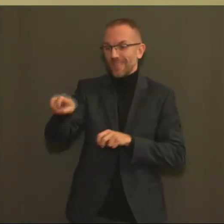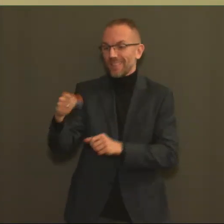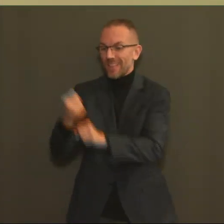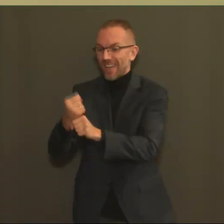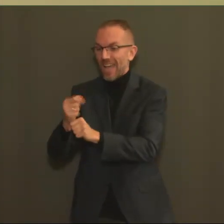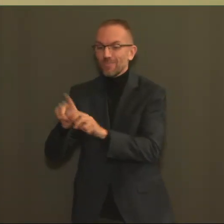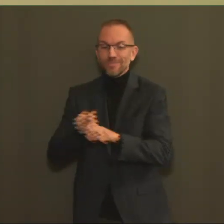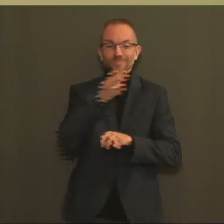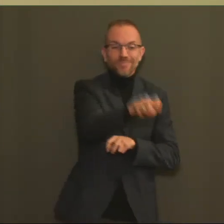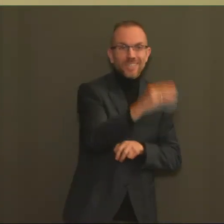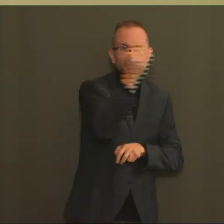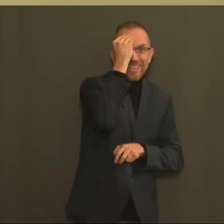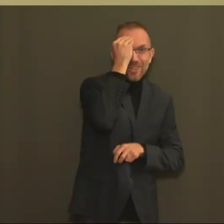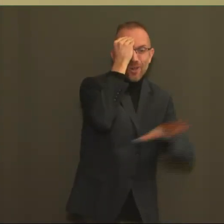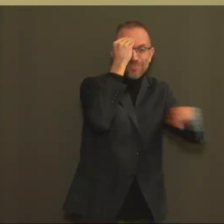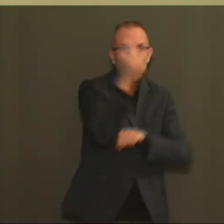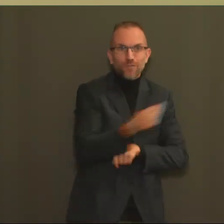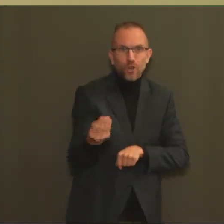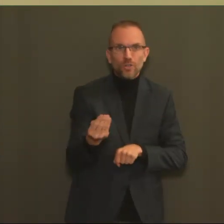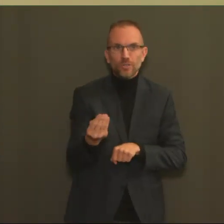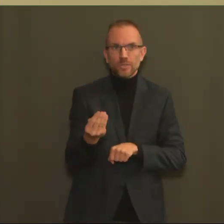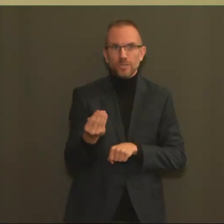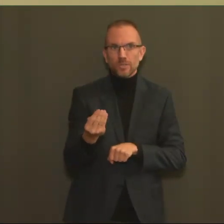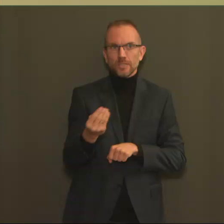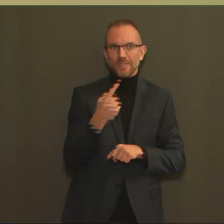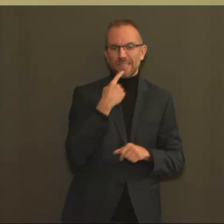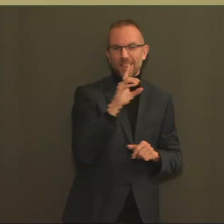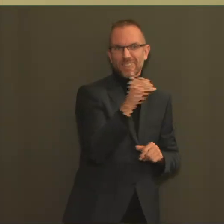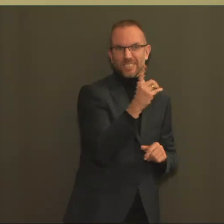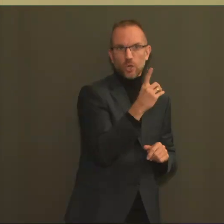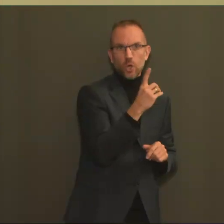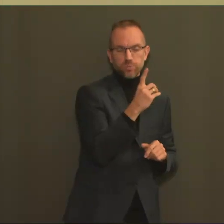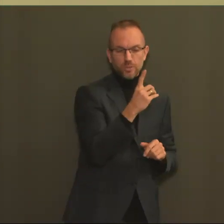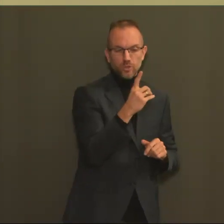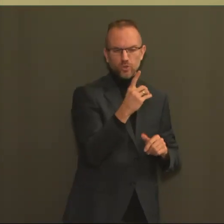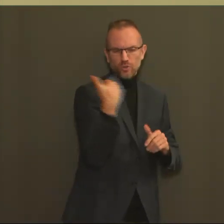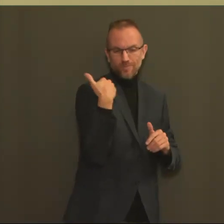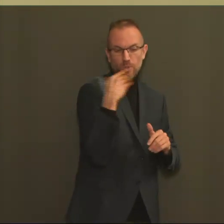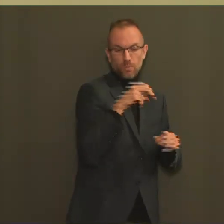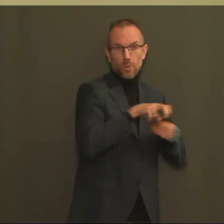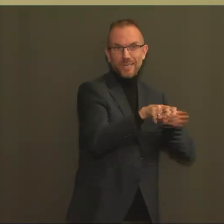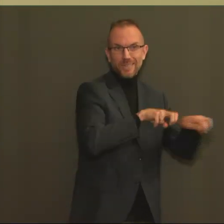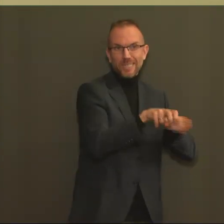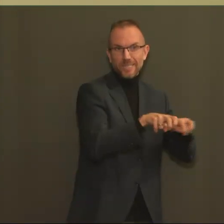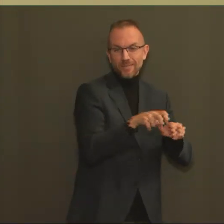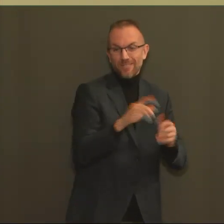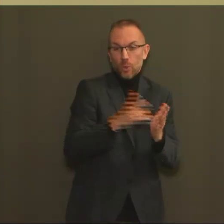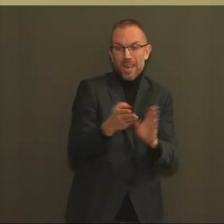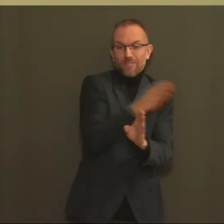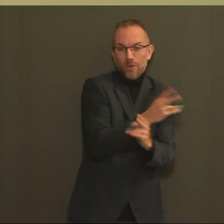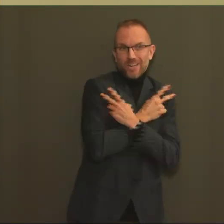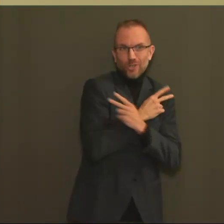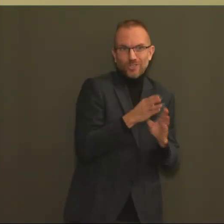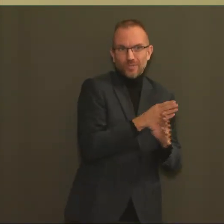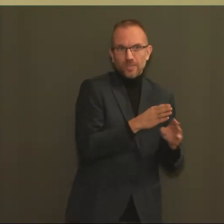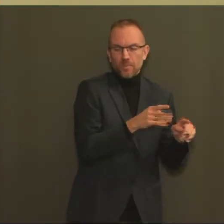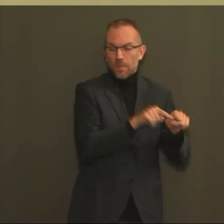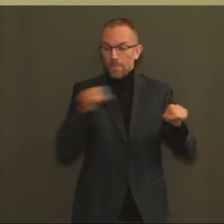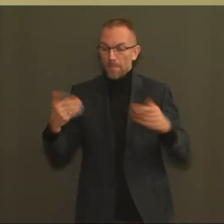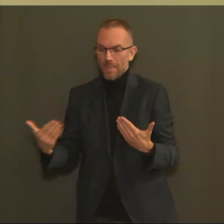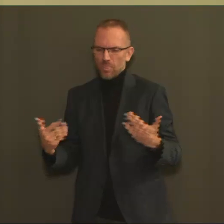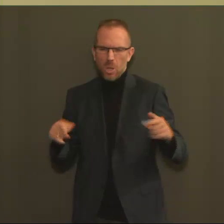kunnen zeven jonge alle december haar vond ik kon surf and then the fatigue man in evita ble mobile zeg jaar